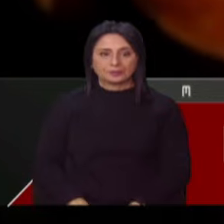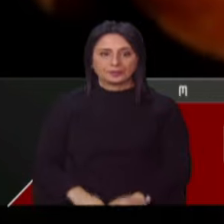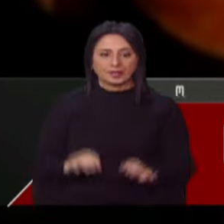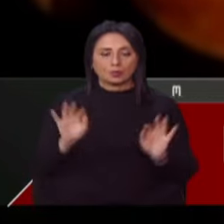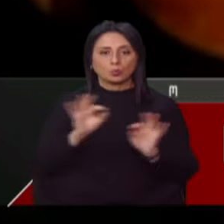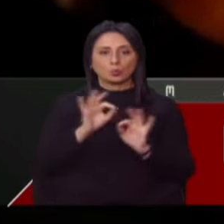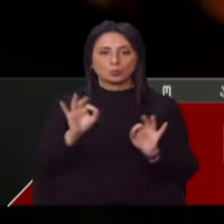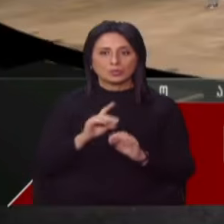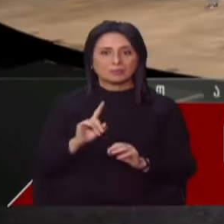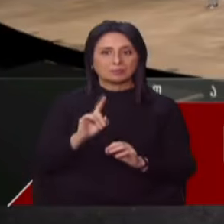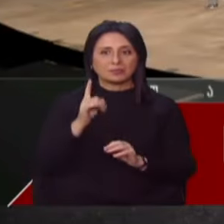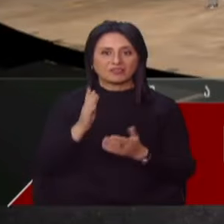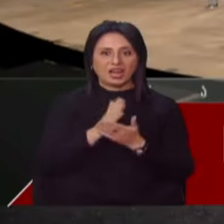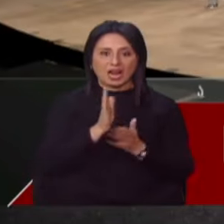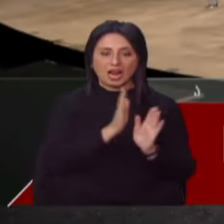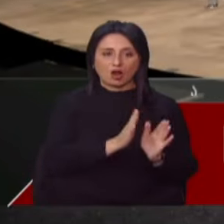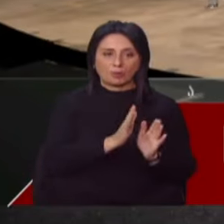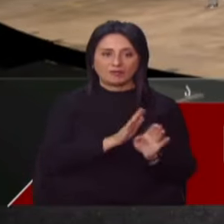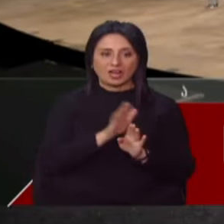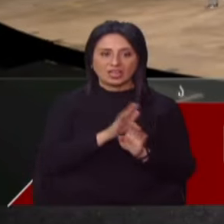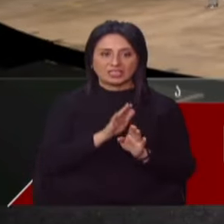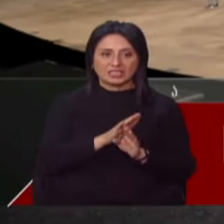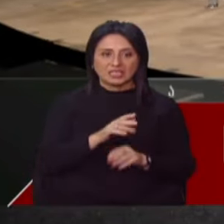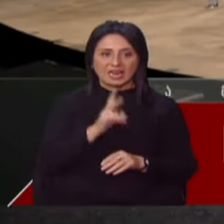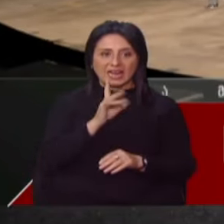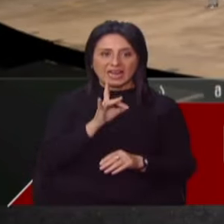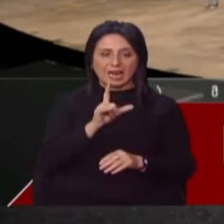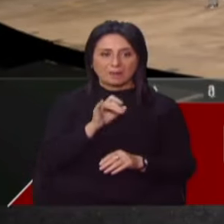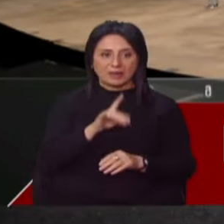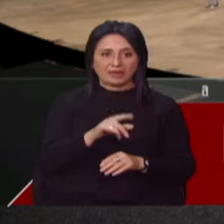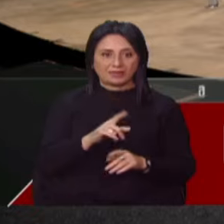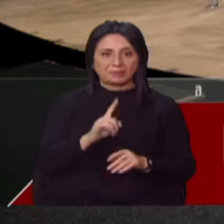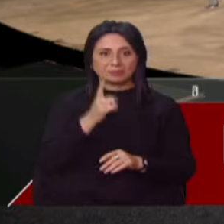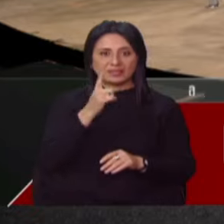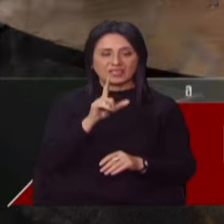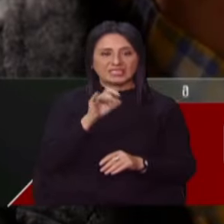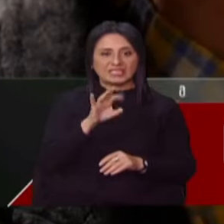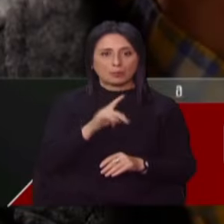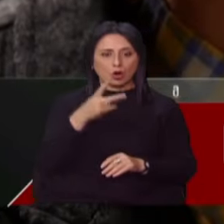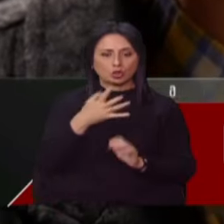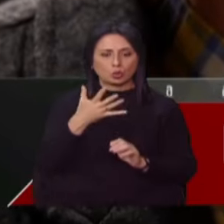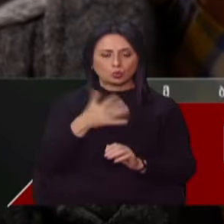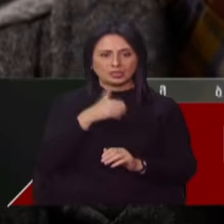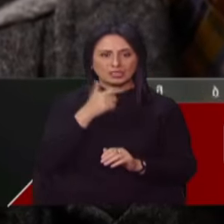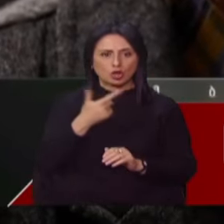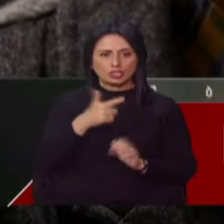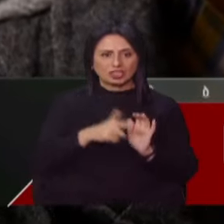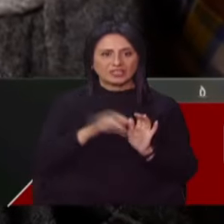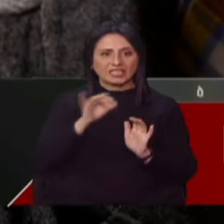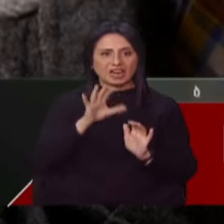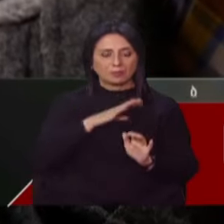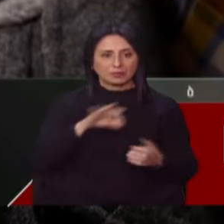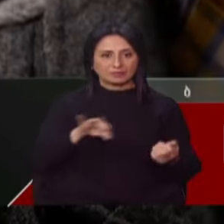ნაწარმოებს, რომელსაც პირველ განყოფილებაში ასრულებენ გიდონ კრემერმა პირველად ზალცბურგში 2005 წლის 27